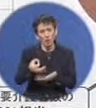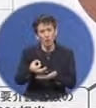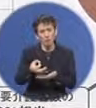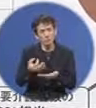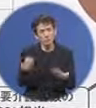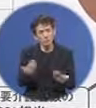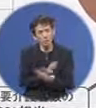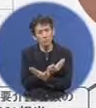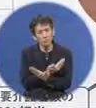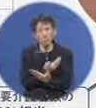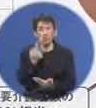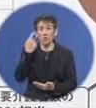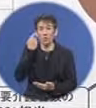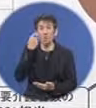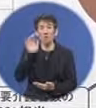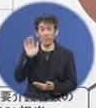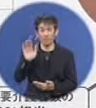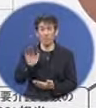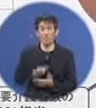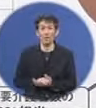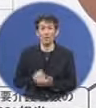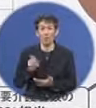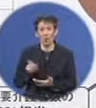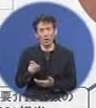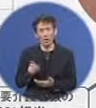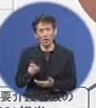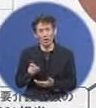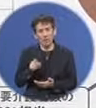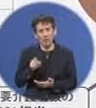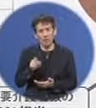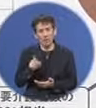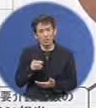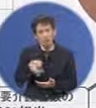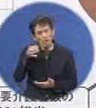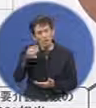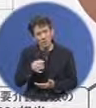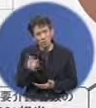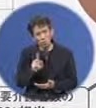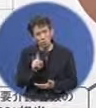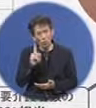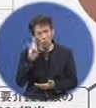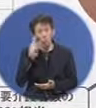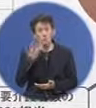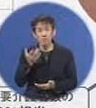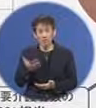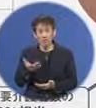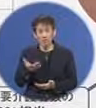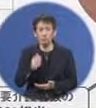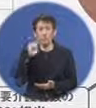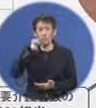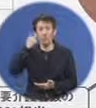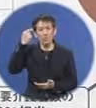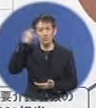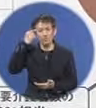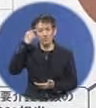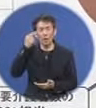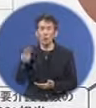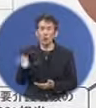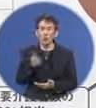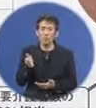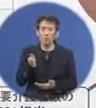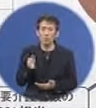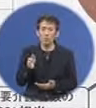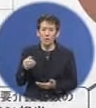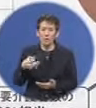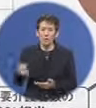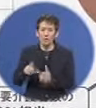なという感じ、はい、でこれをねどう考えるか、はい、難しいと思うんですけど、私はまあその程度だったらやっぱり作った方がいいんじゃ